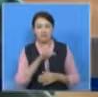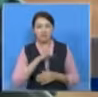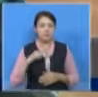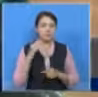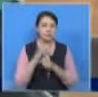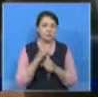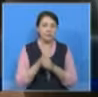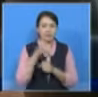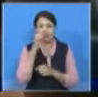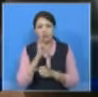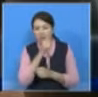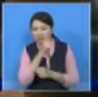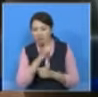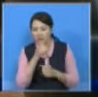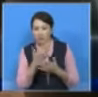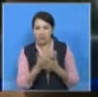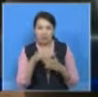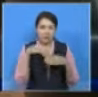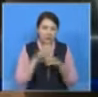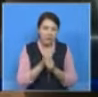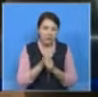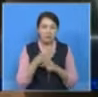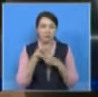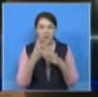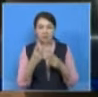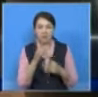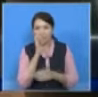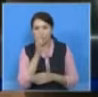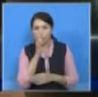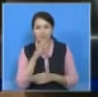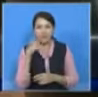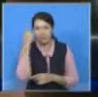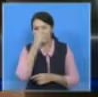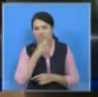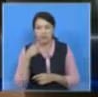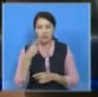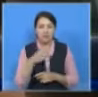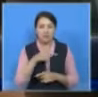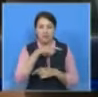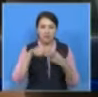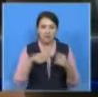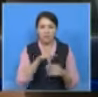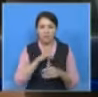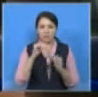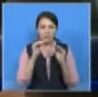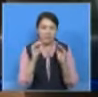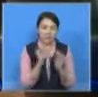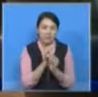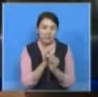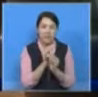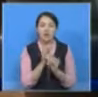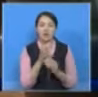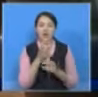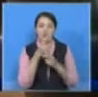жұмысын жасырат, болмаса азайтып көрсетеді, немесе жеке кәсіпкерлерден ең минималды